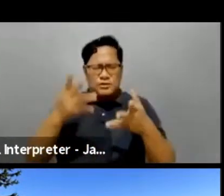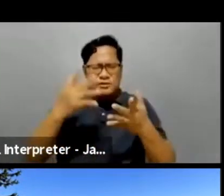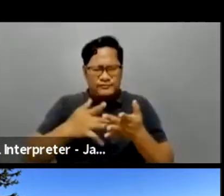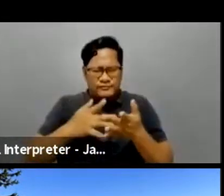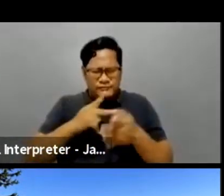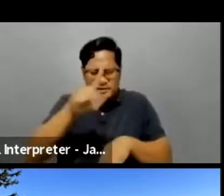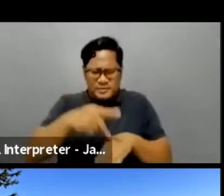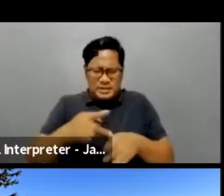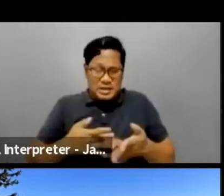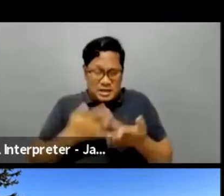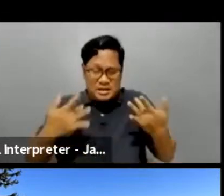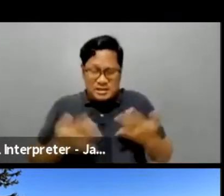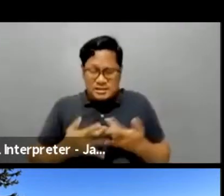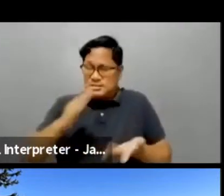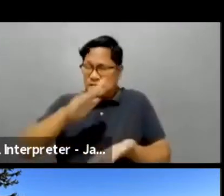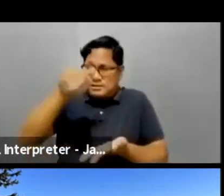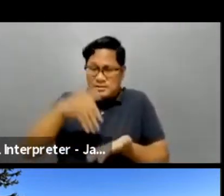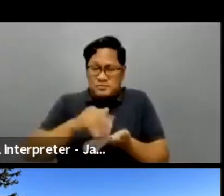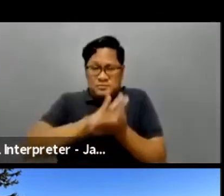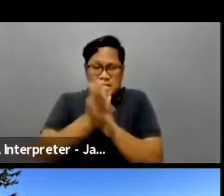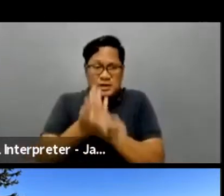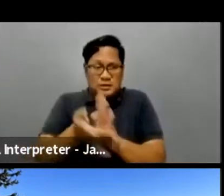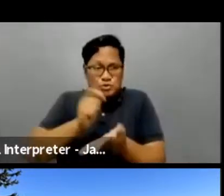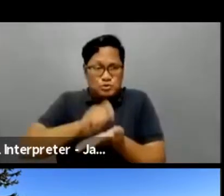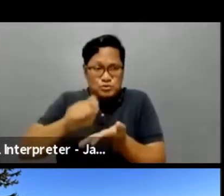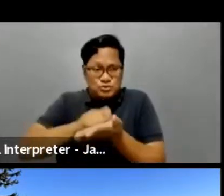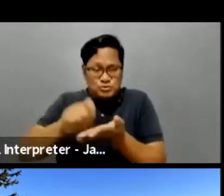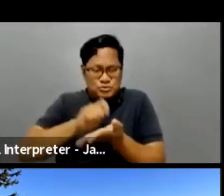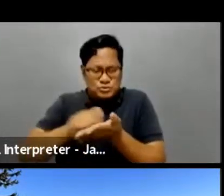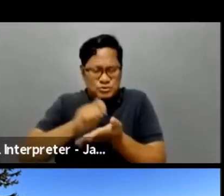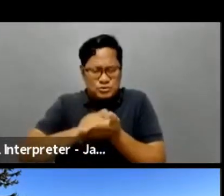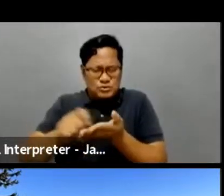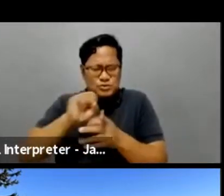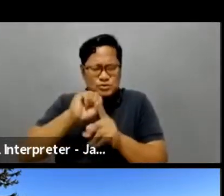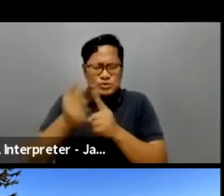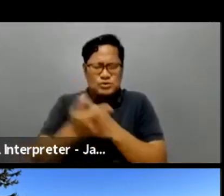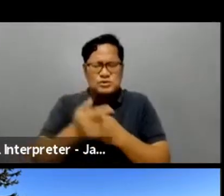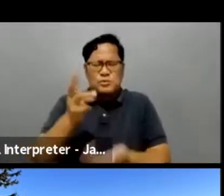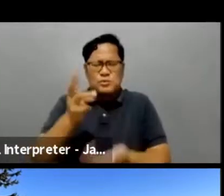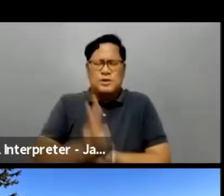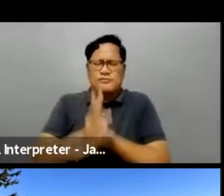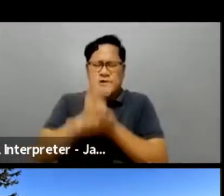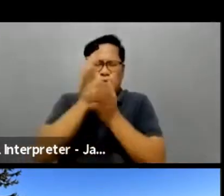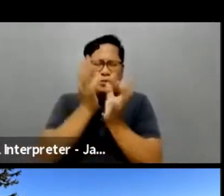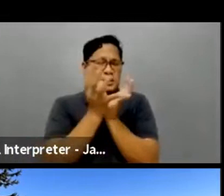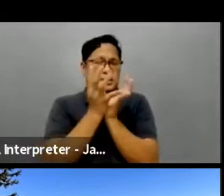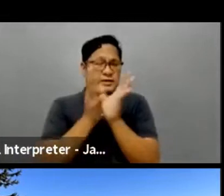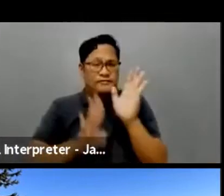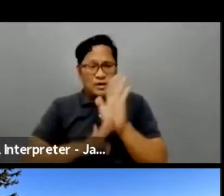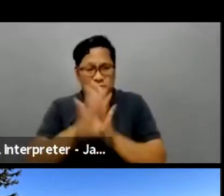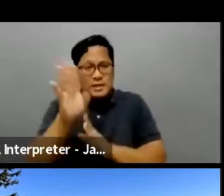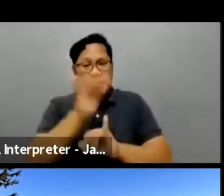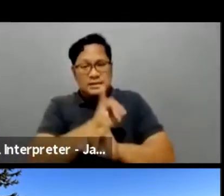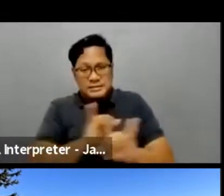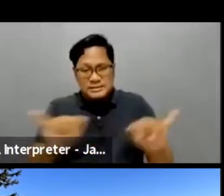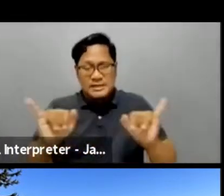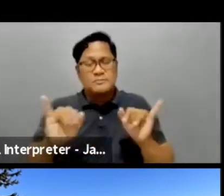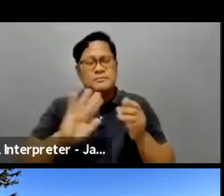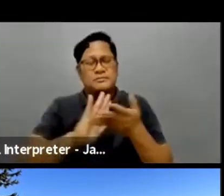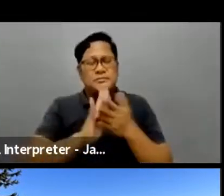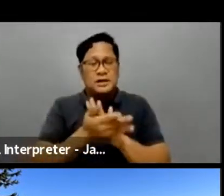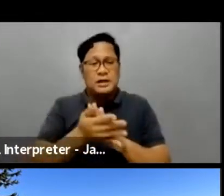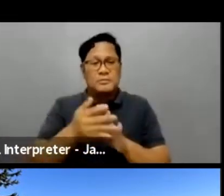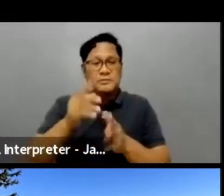Center. Naging Secretary of Social Welfare and Community Development. At naging Secretary din, Secretary of